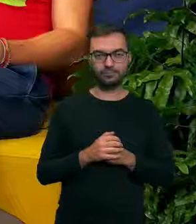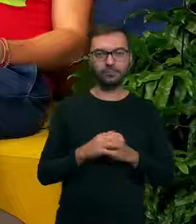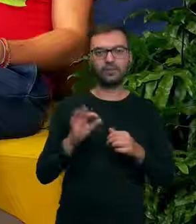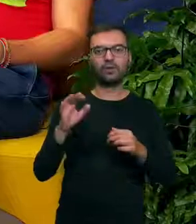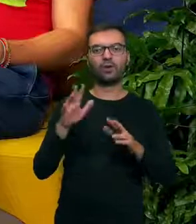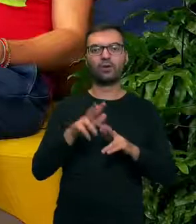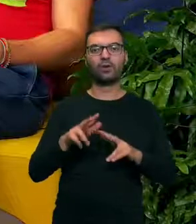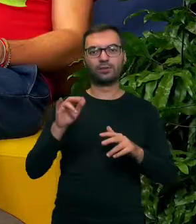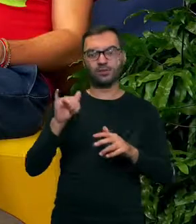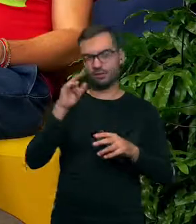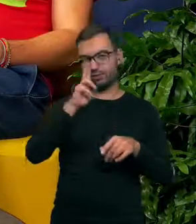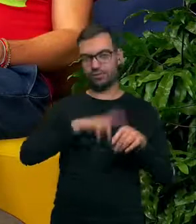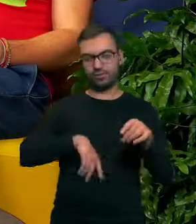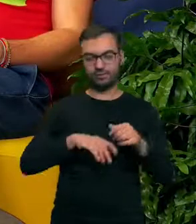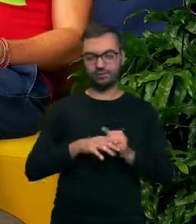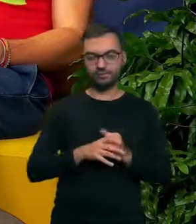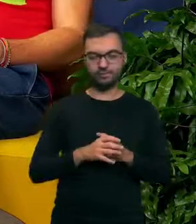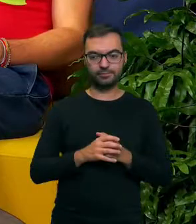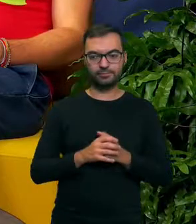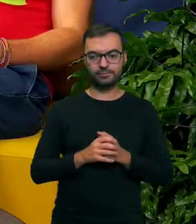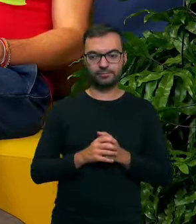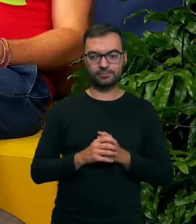rodziny tego świadka,